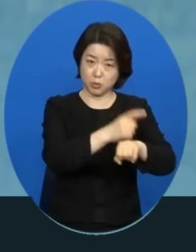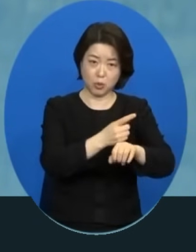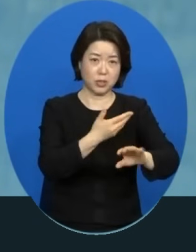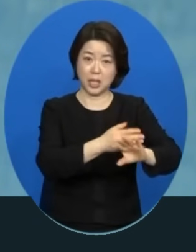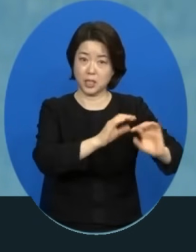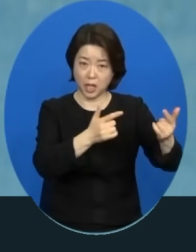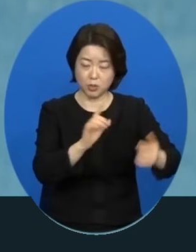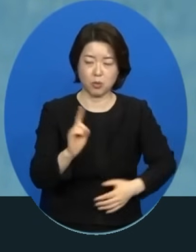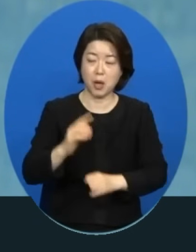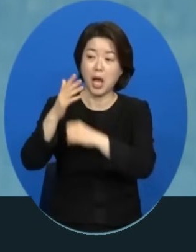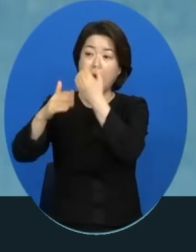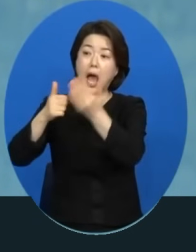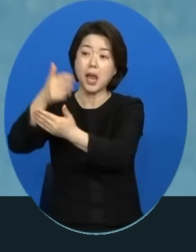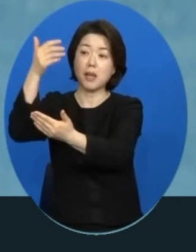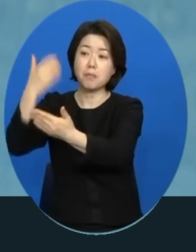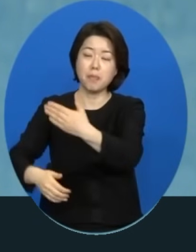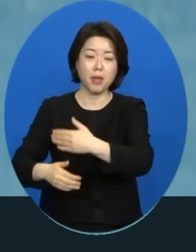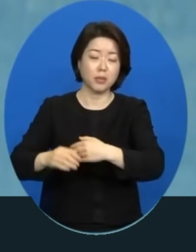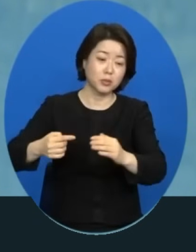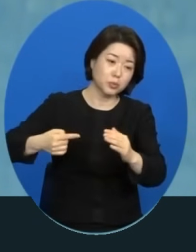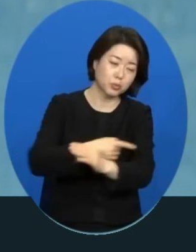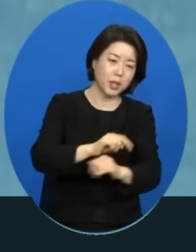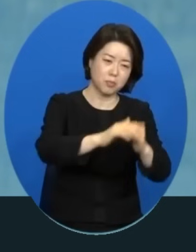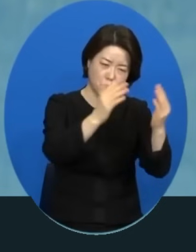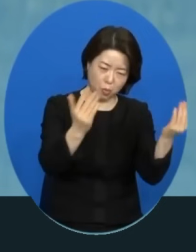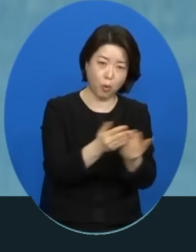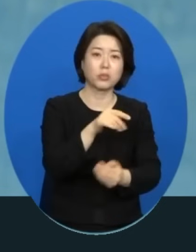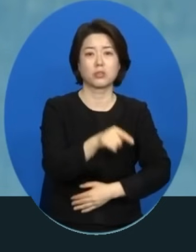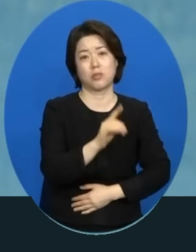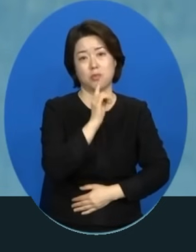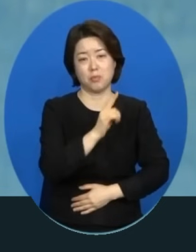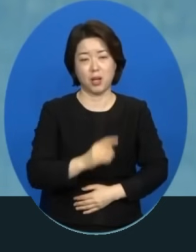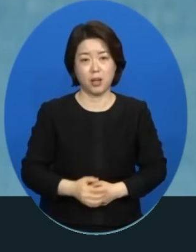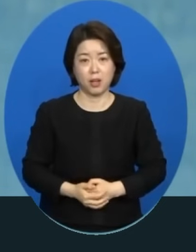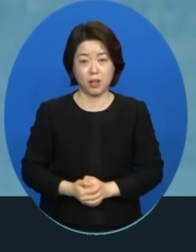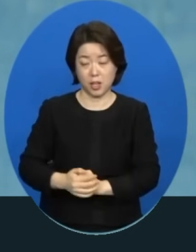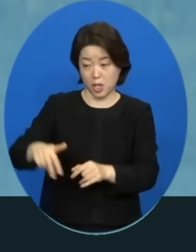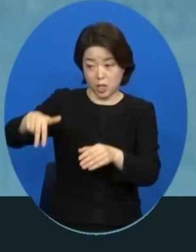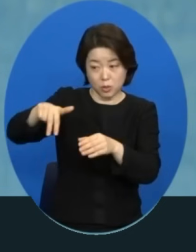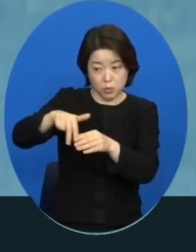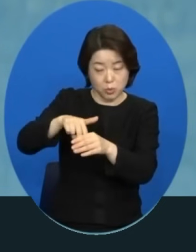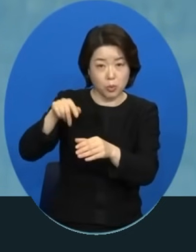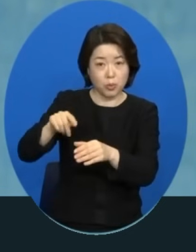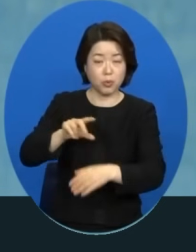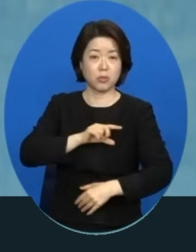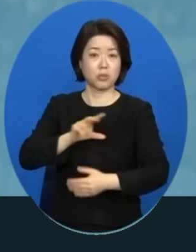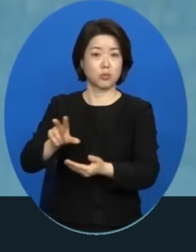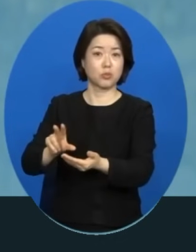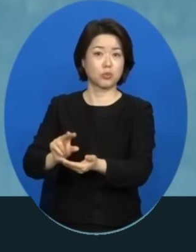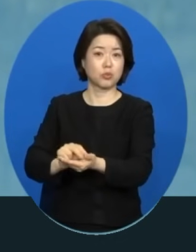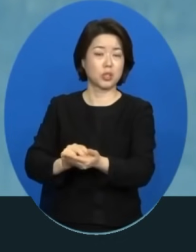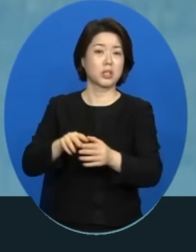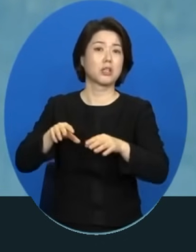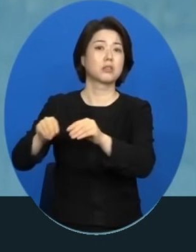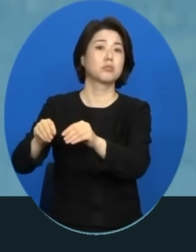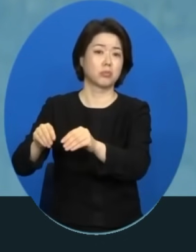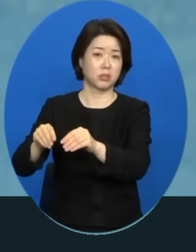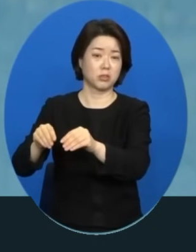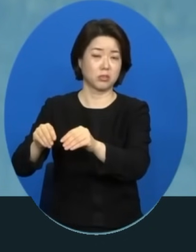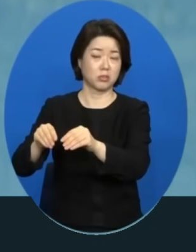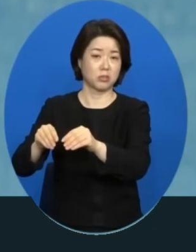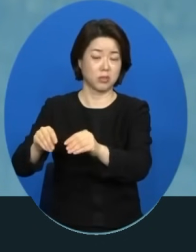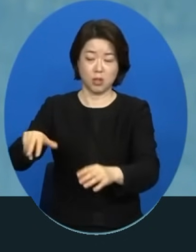하나님을 제외한 그 모든 것을 말하거든요. 종교라는 주제는 이제 금지된 주제죠. 종교 얘기하지 말라